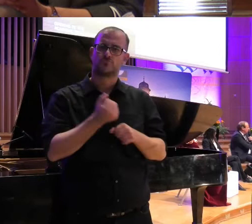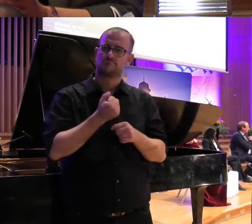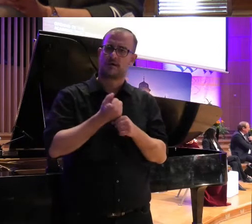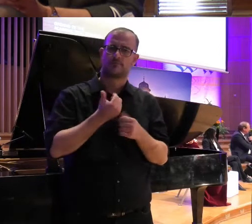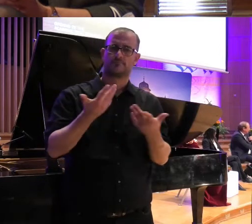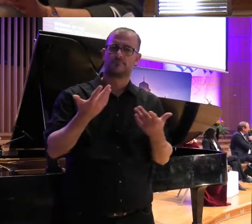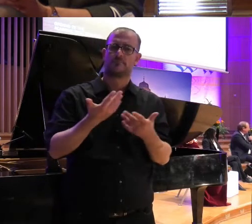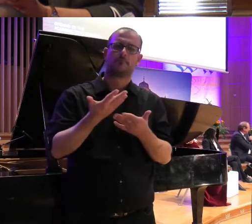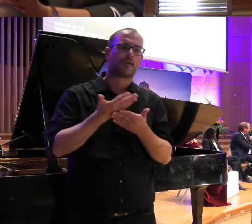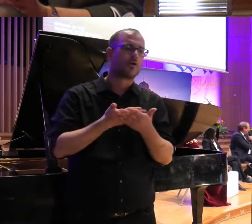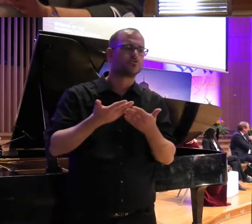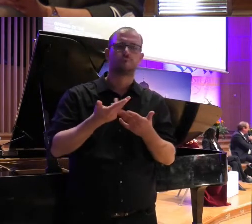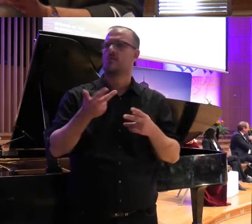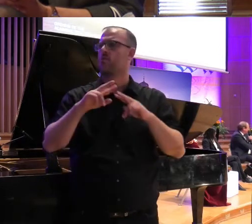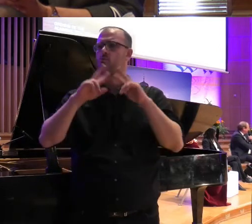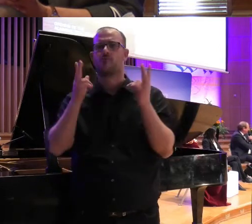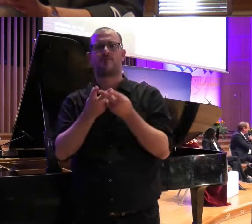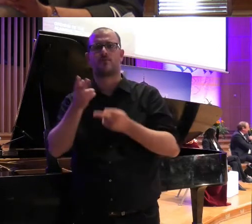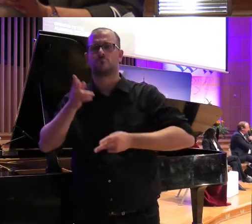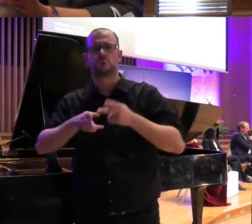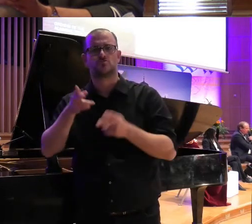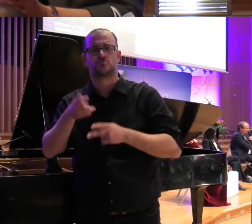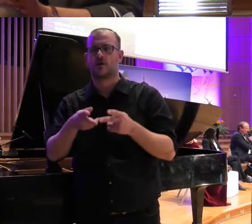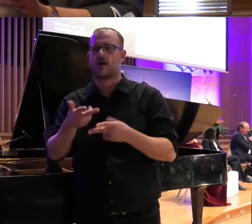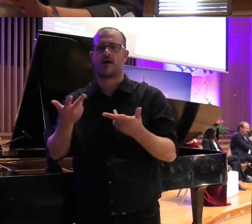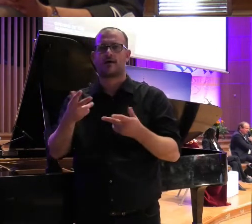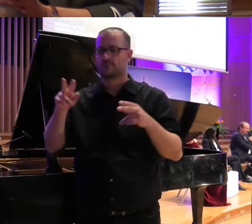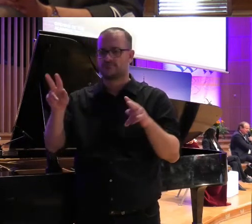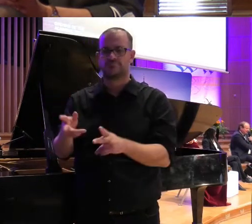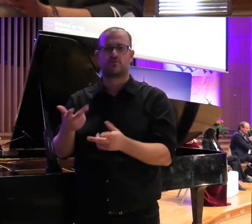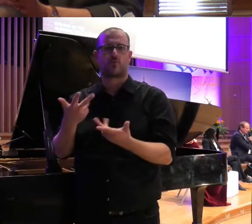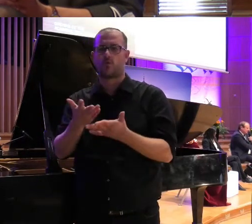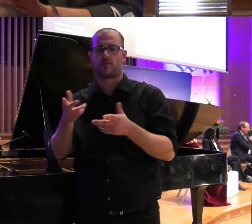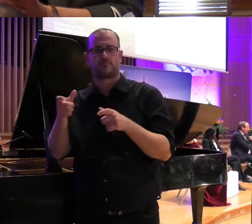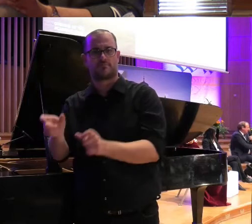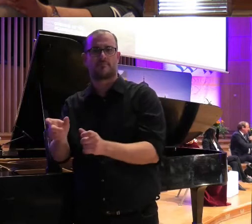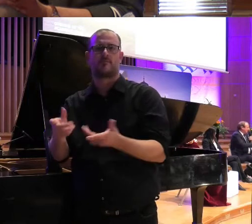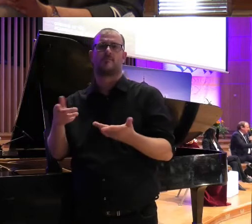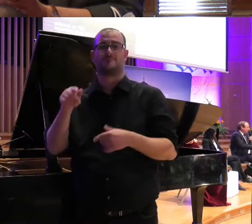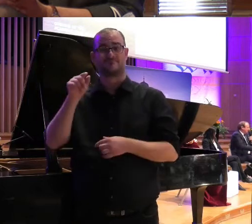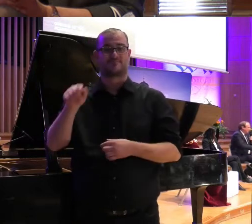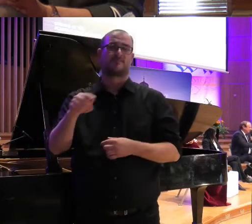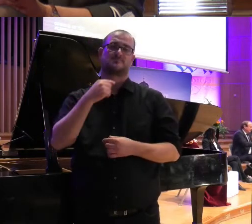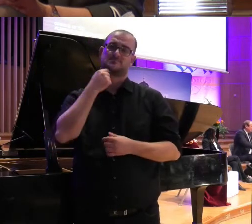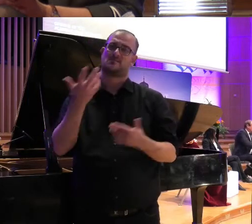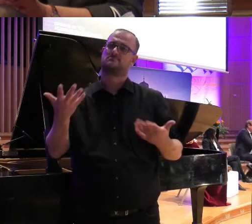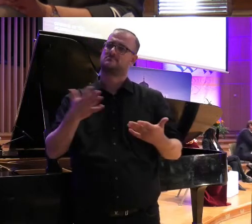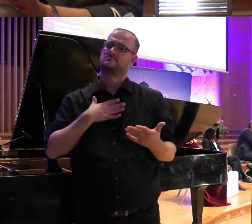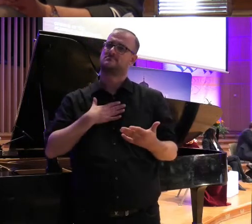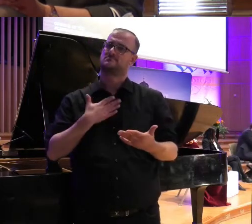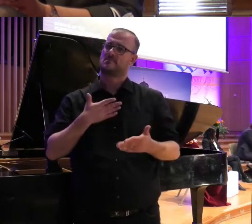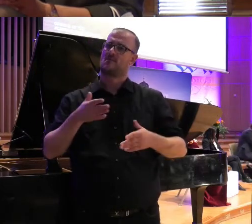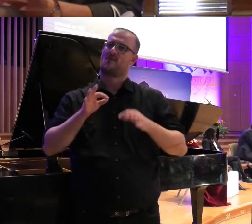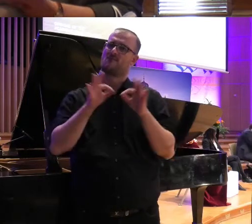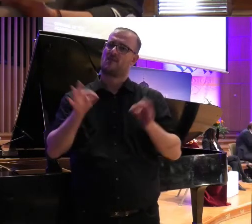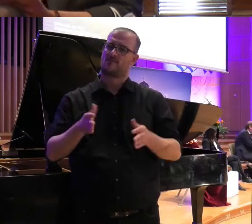um beispielsweise auch Umweltschäden zu verhindern. Und da sage ich, das sind unsere Fachfähigkeiten,